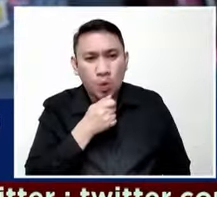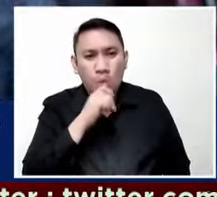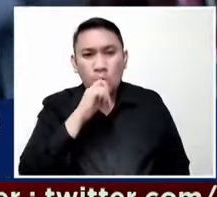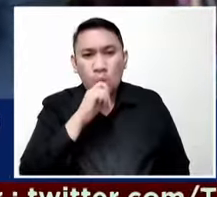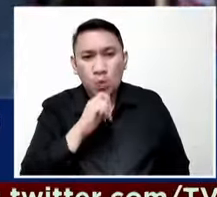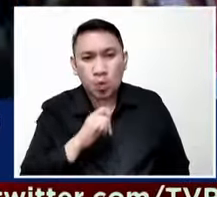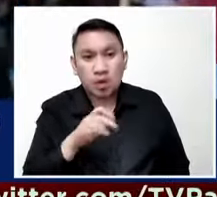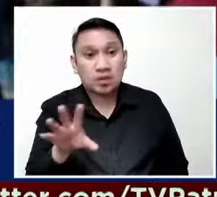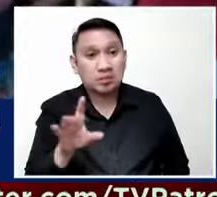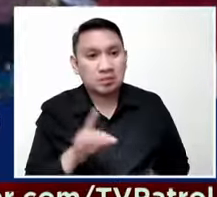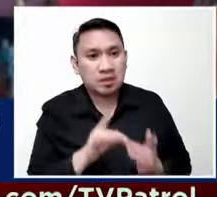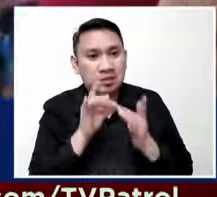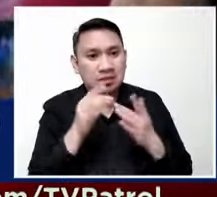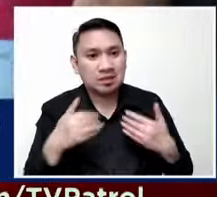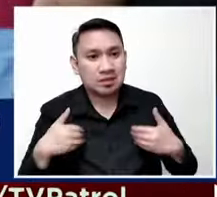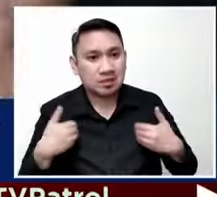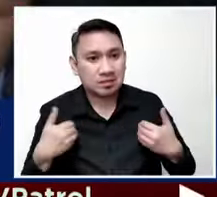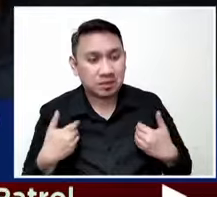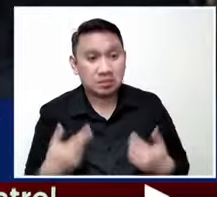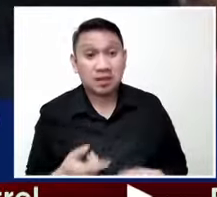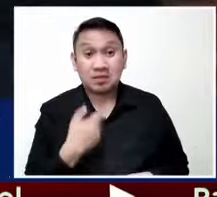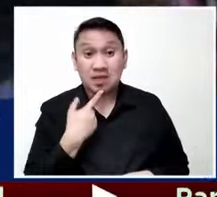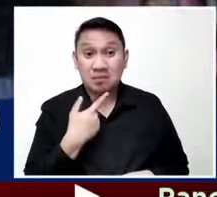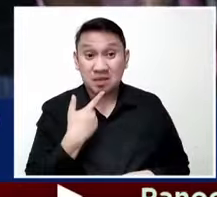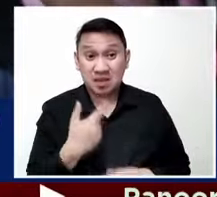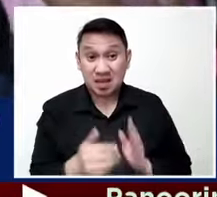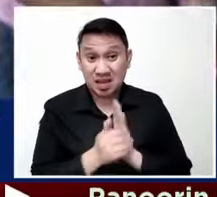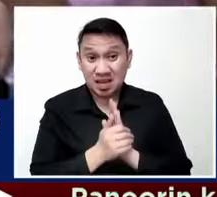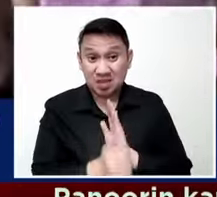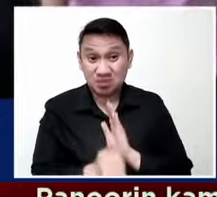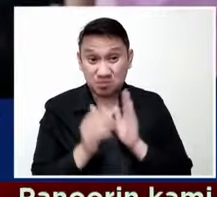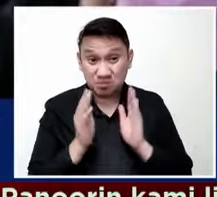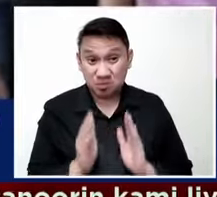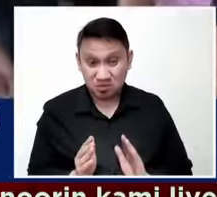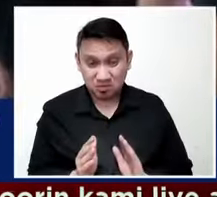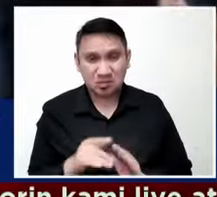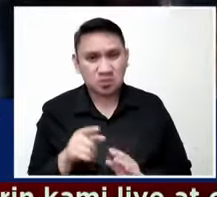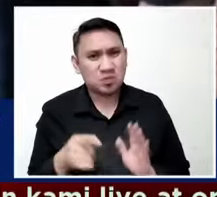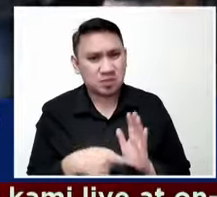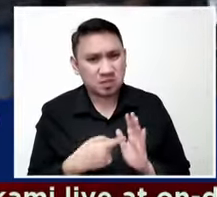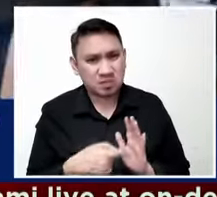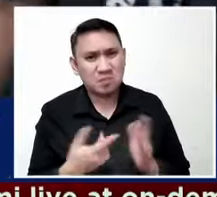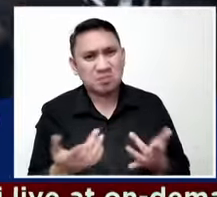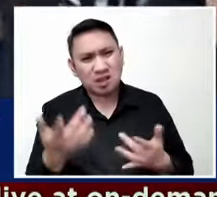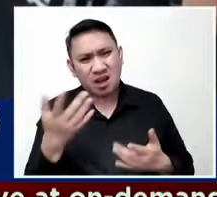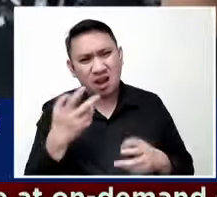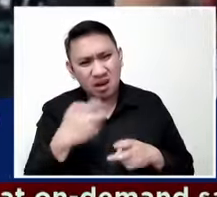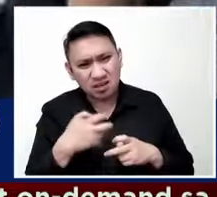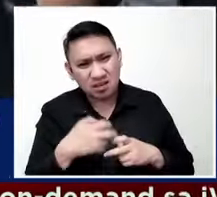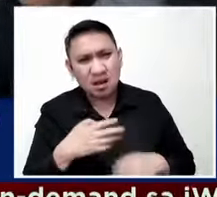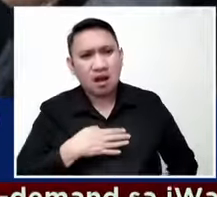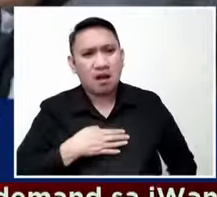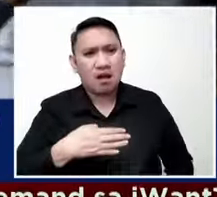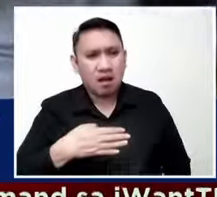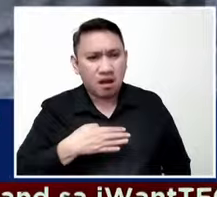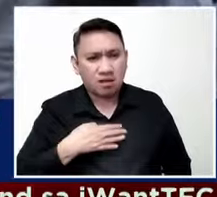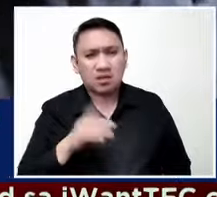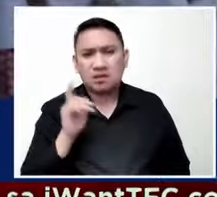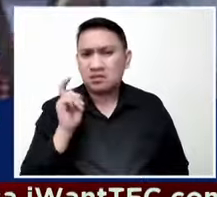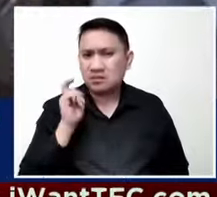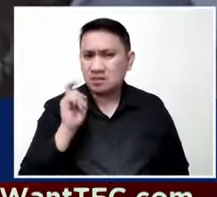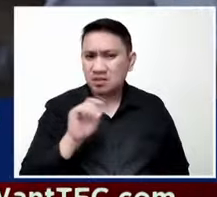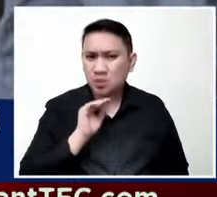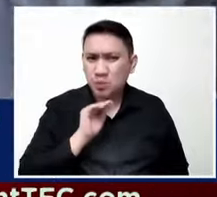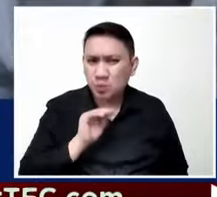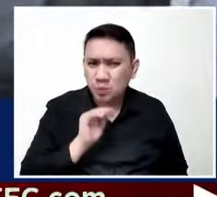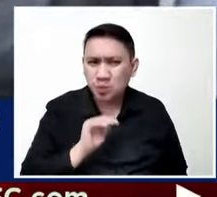mga kabataan. Sabi ng isang health expert, karaniwan nakararamdam sila ng hirap sa paghinga at mabilis mapagod kahit pa wala